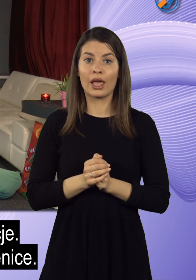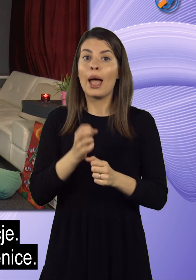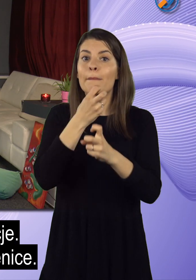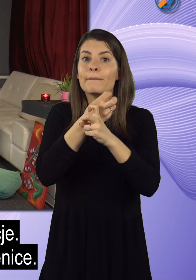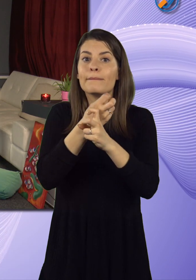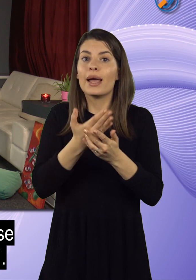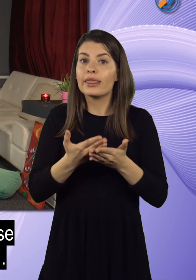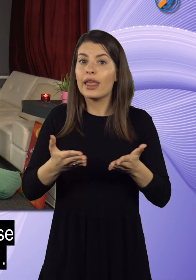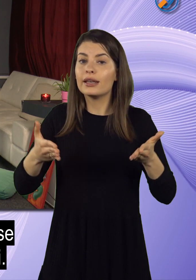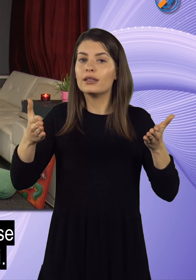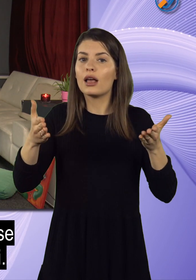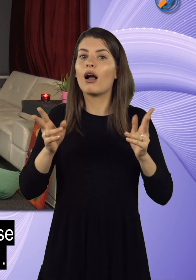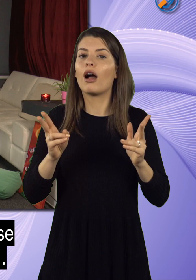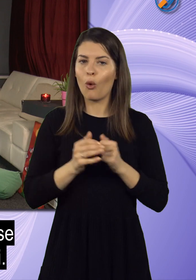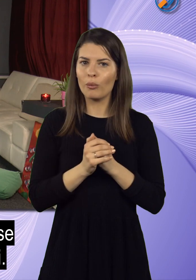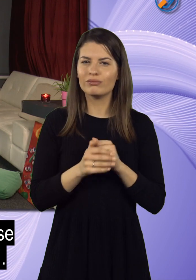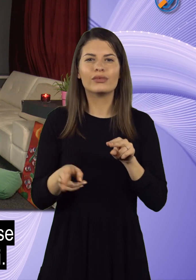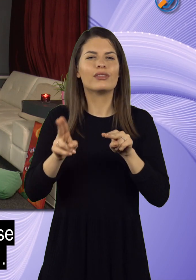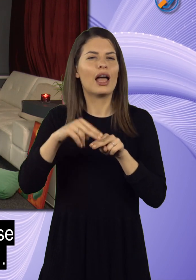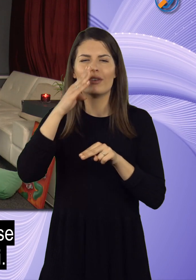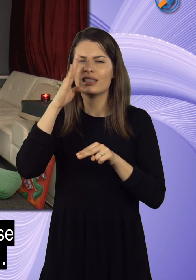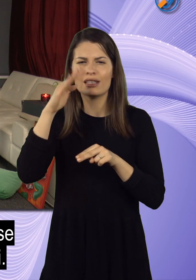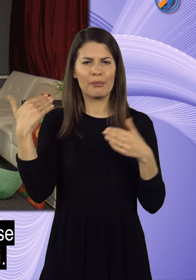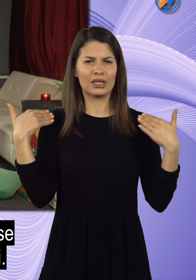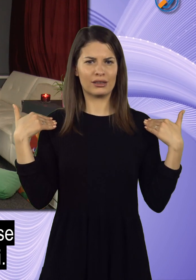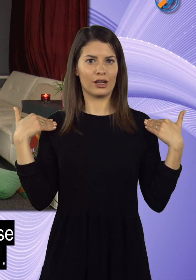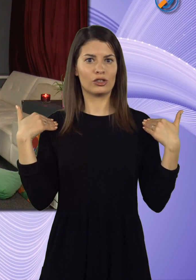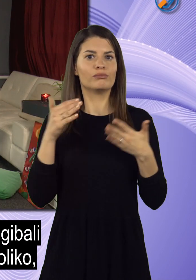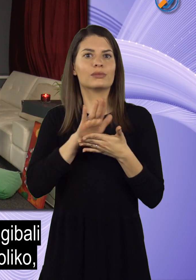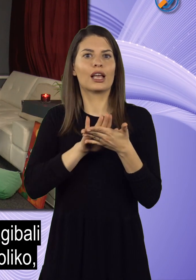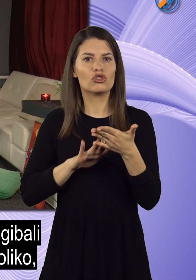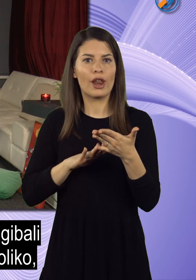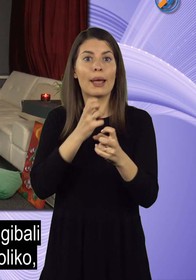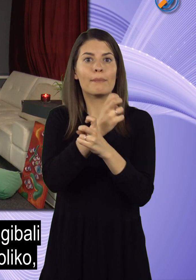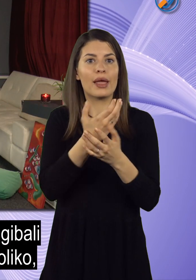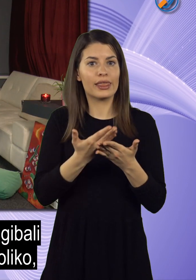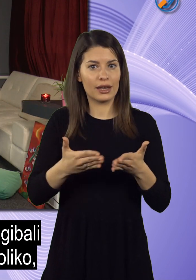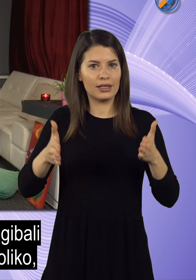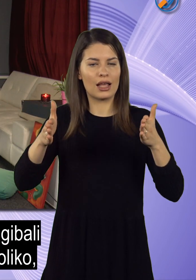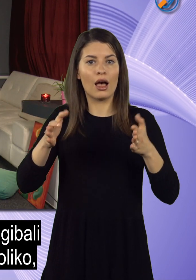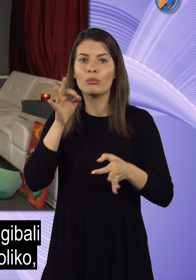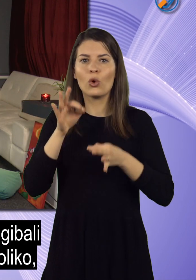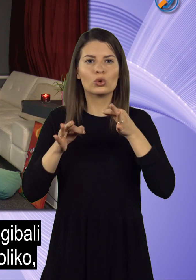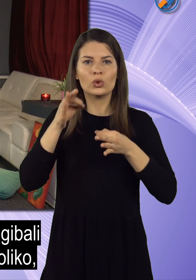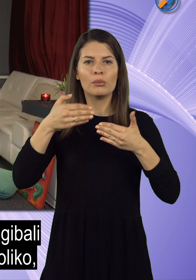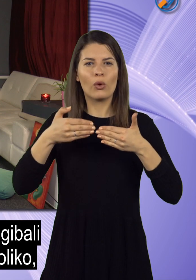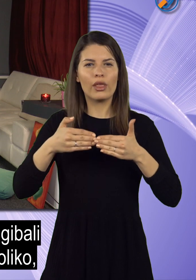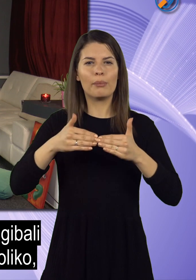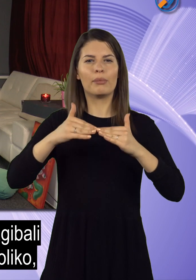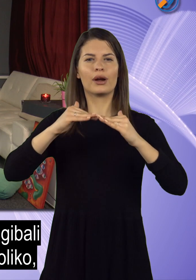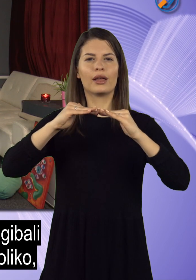položaj medenice. Največ slabih drž se začne v medenici. Bomo najprej malo nagibali naprej